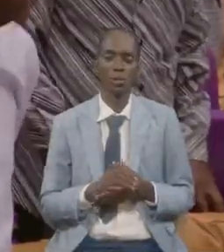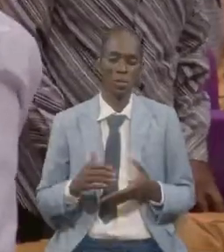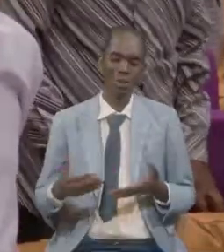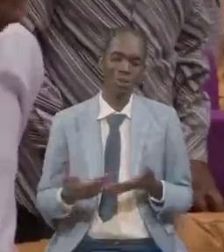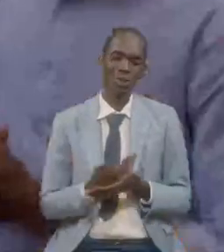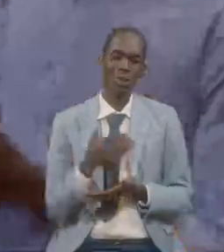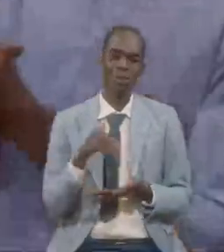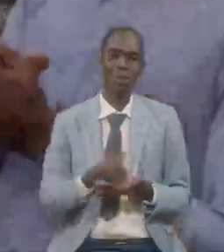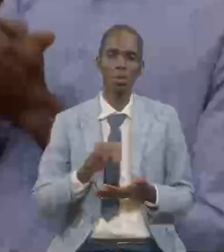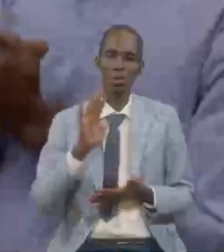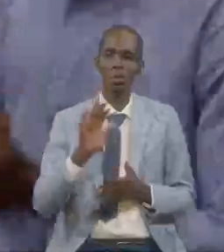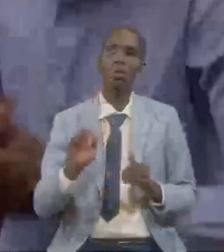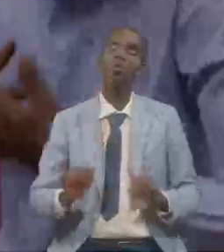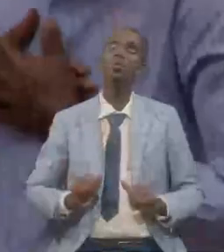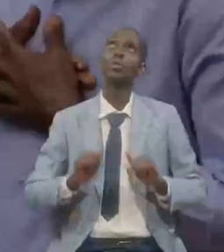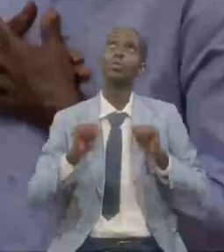Renouvelez votre consécration.